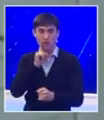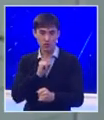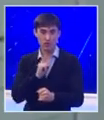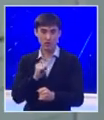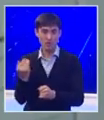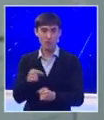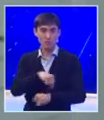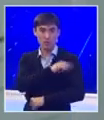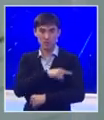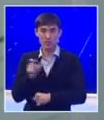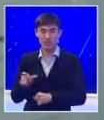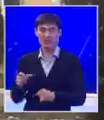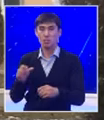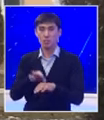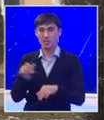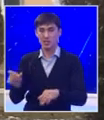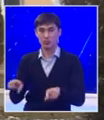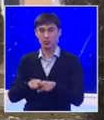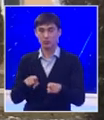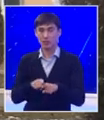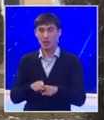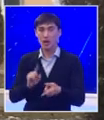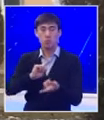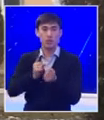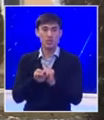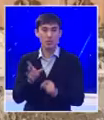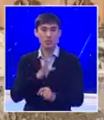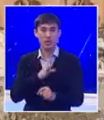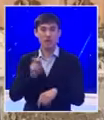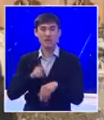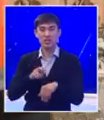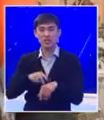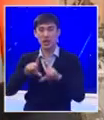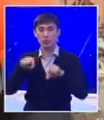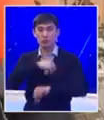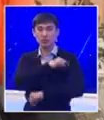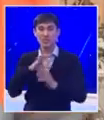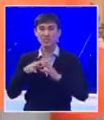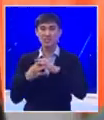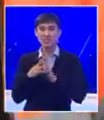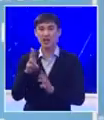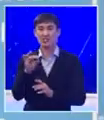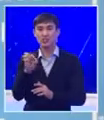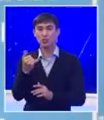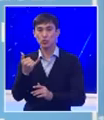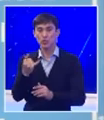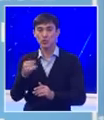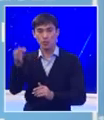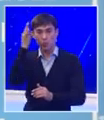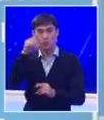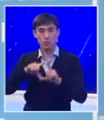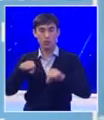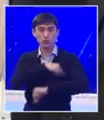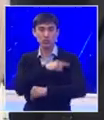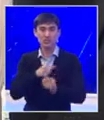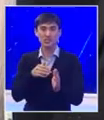медперсоналу и пациентам кардинальные перемены коснулись и врачебной амбулатории сила к залпу на полное обновление медучреждения